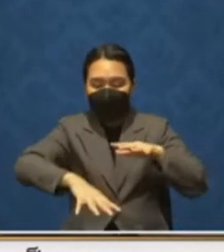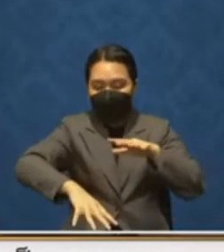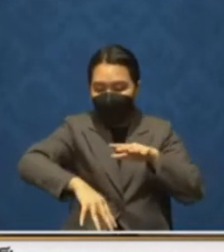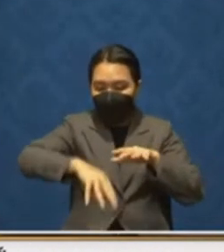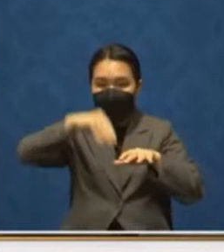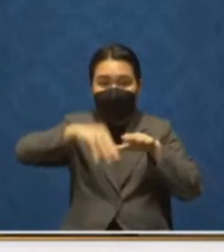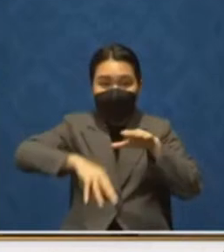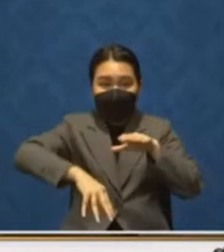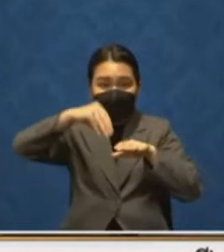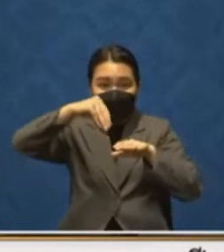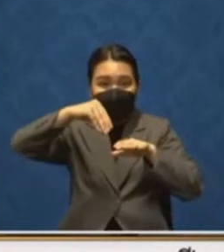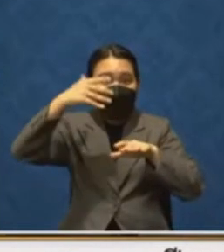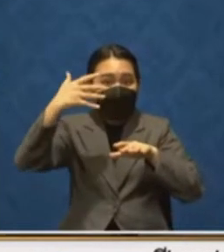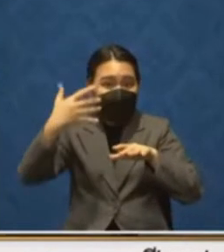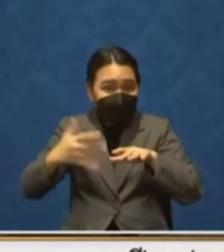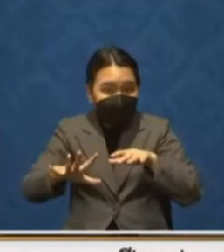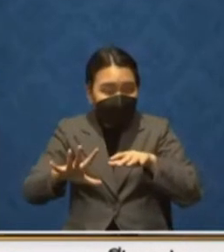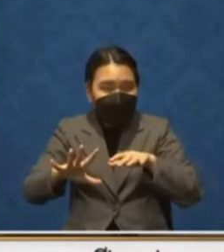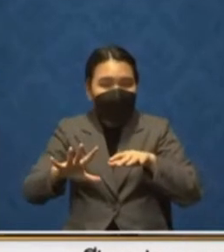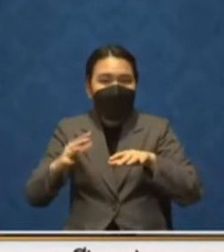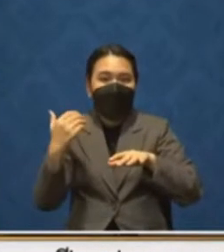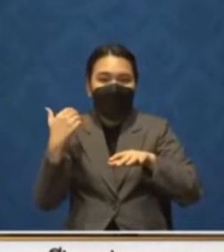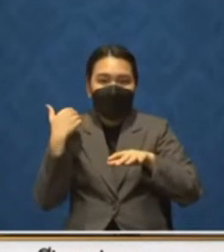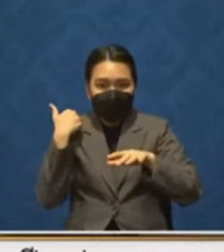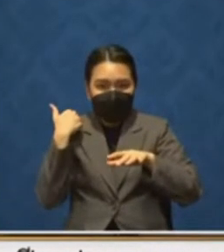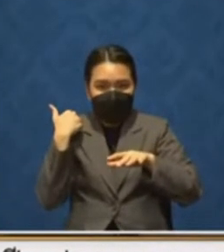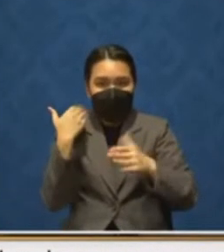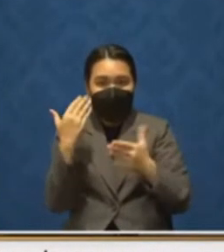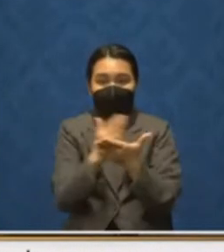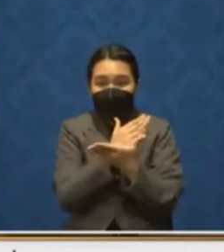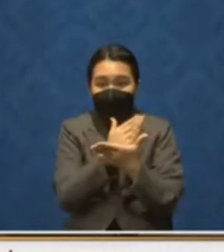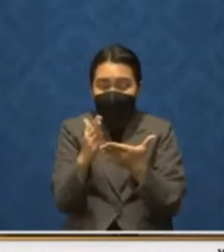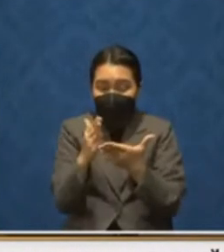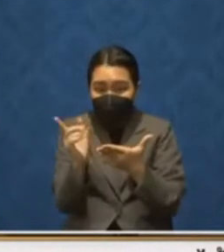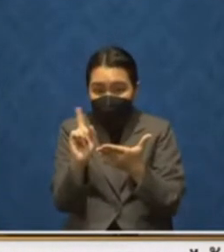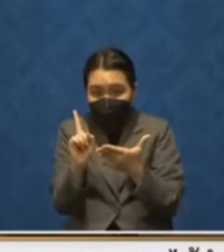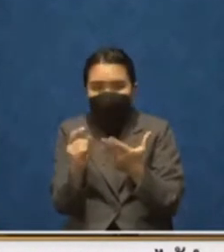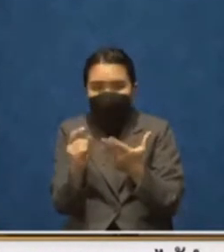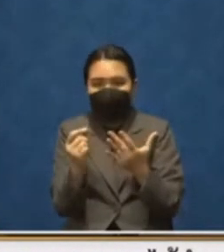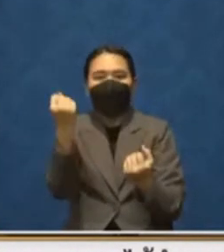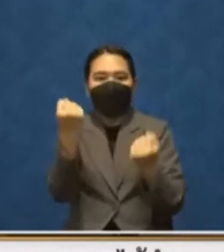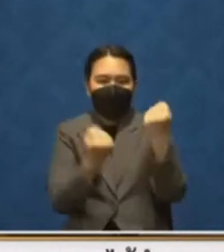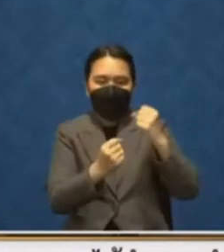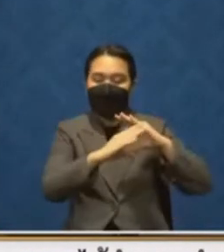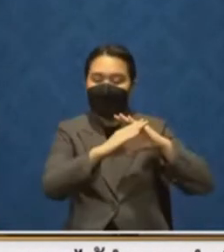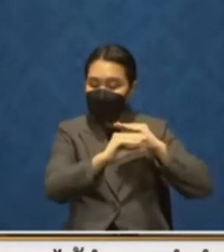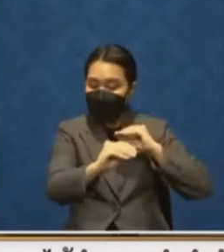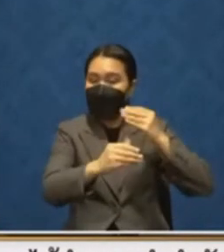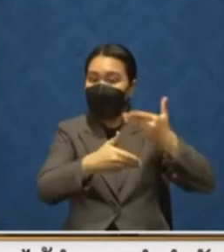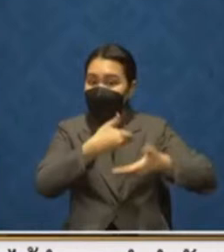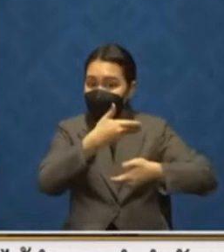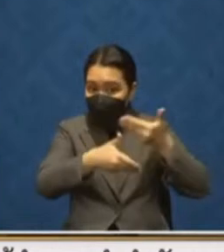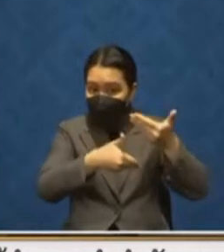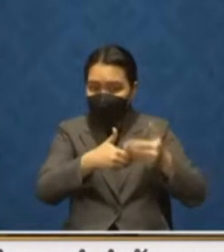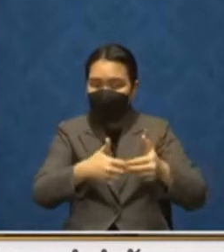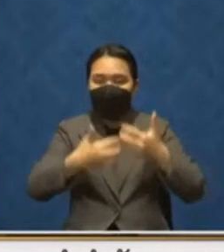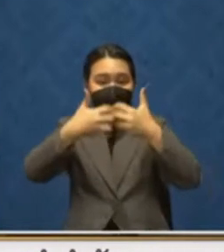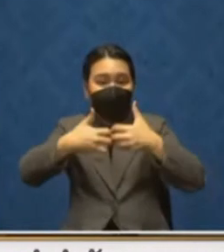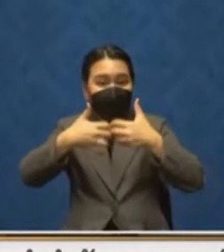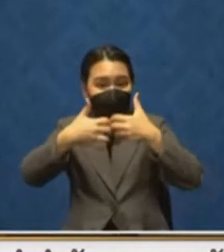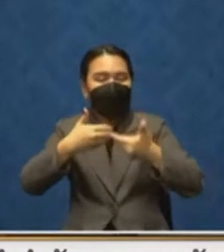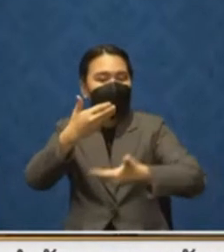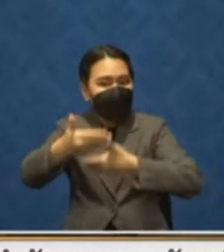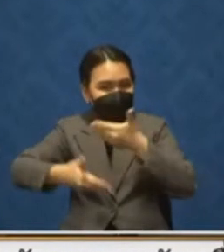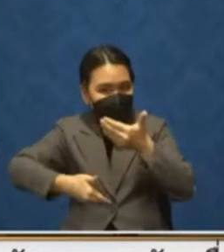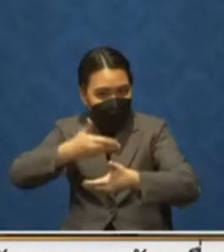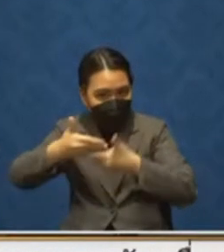สูบขึ้นมานะครับมันเอามาแยกไม่สองสามอย่างครับก็คือขายกับรถยนต์ขายกับโรงงานอุตสาหกรรมและขายให้